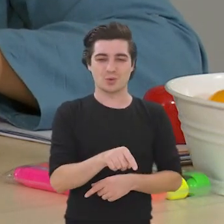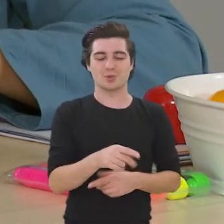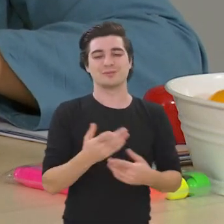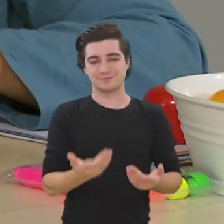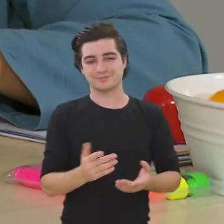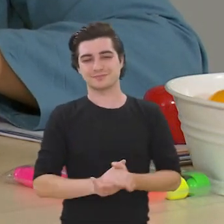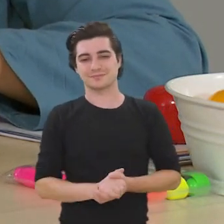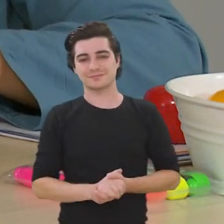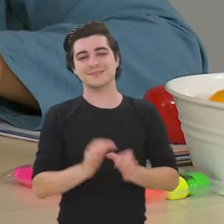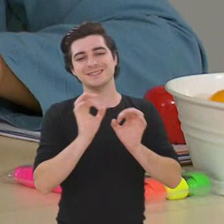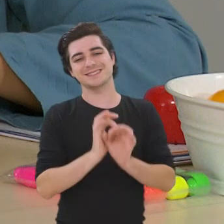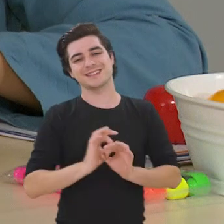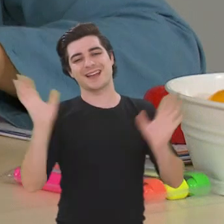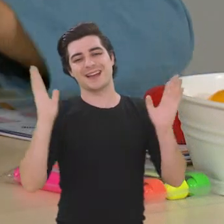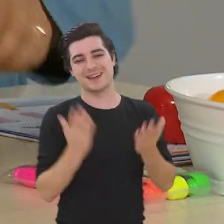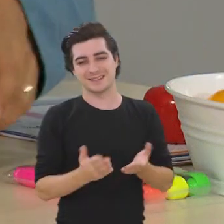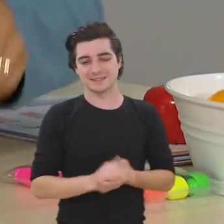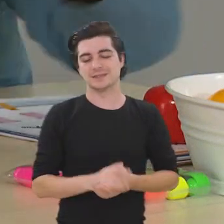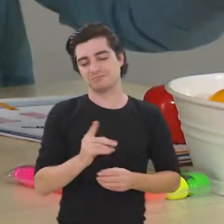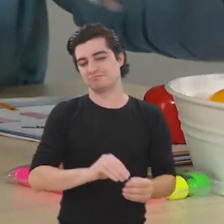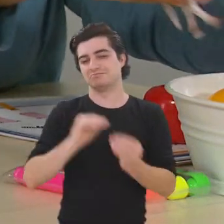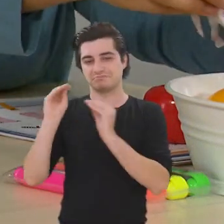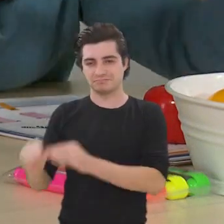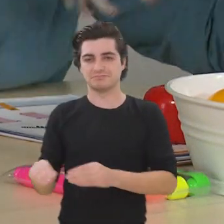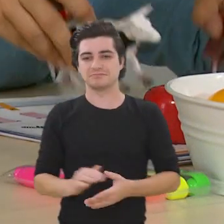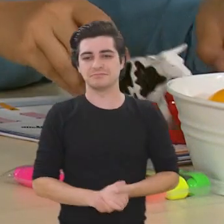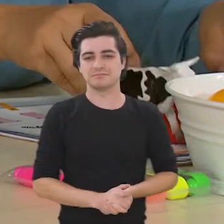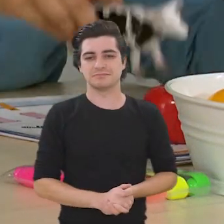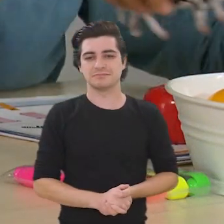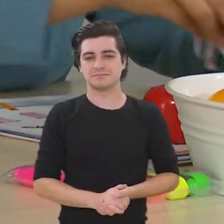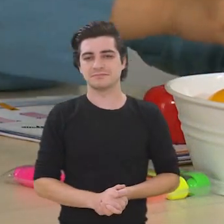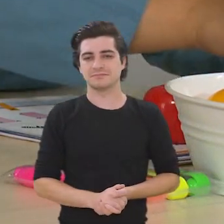seçeneğimiz arabaydı. Harikasın. Şimdi bunları kaldırıyorum.